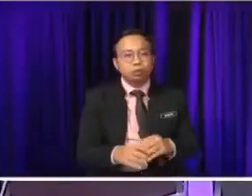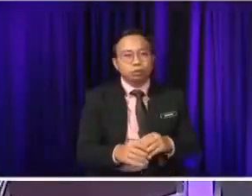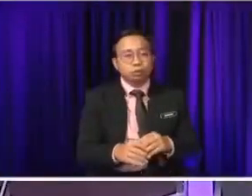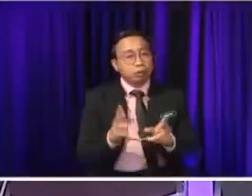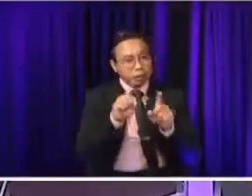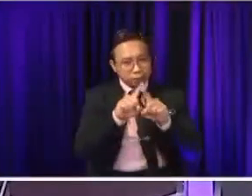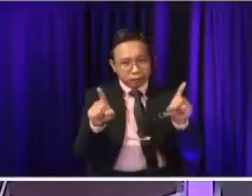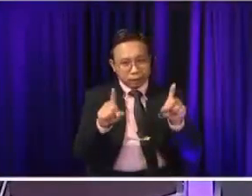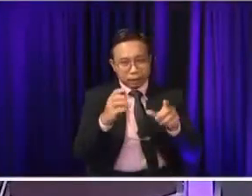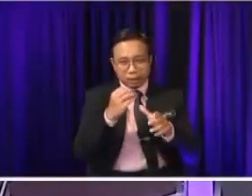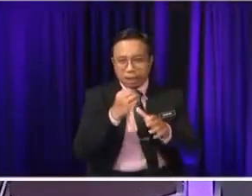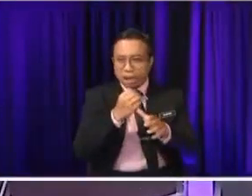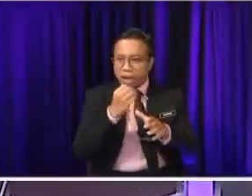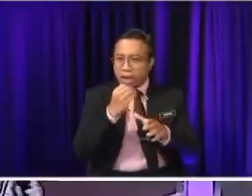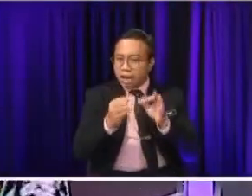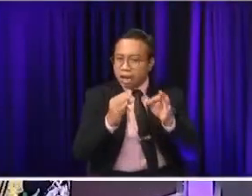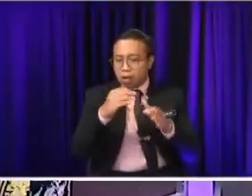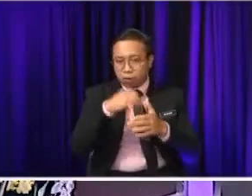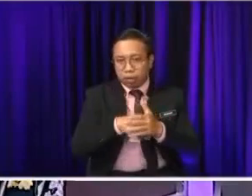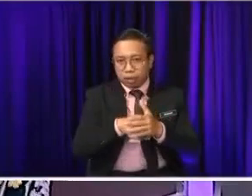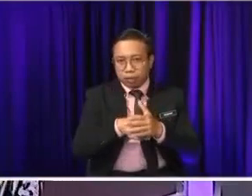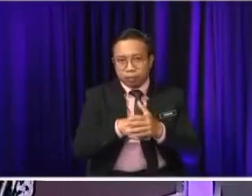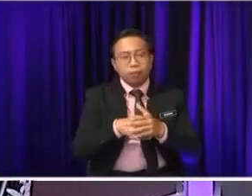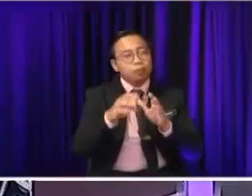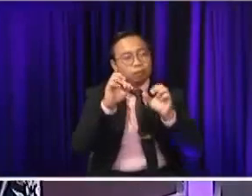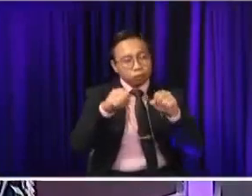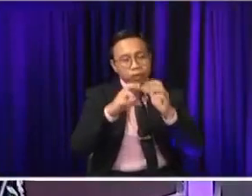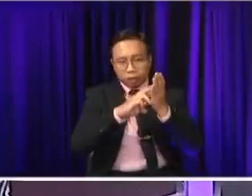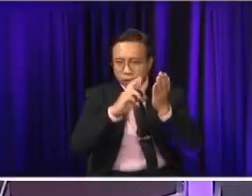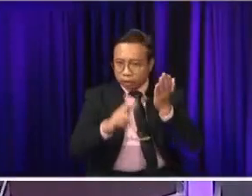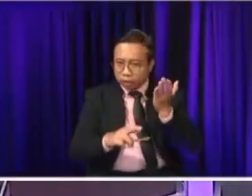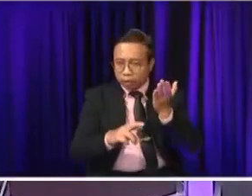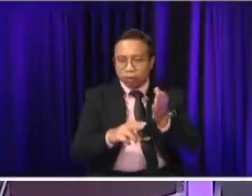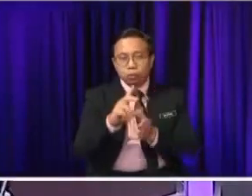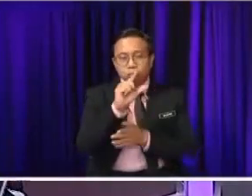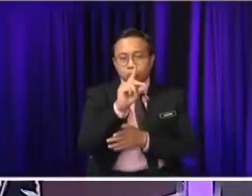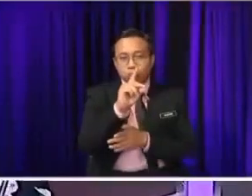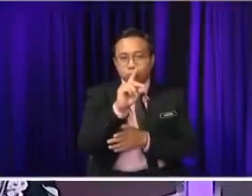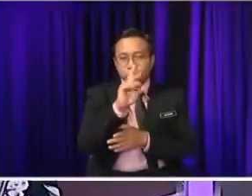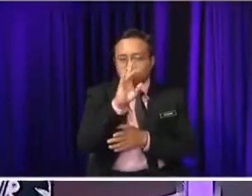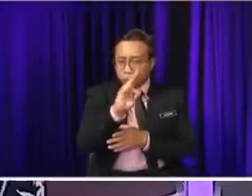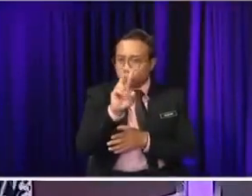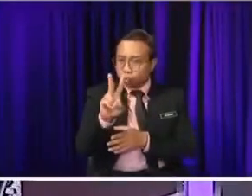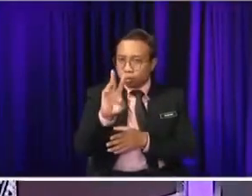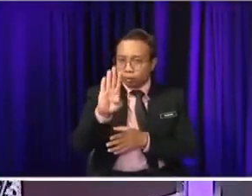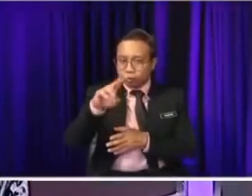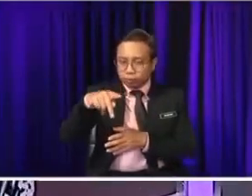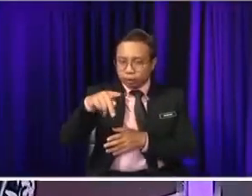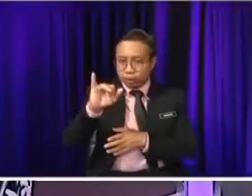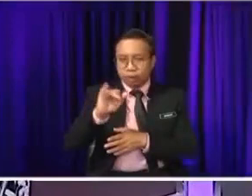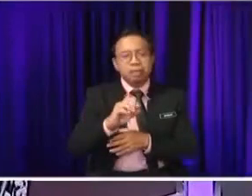Tetapi kalau dalam channel ini kita rendahkan 72 DPI nanti kalau tinggi